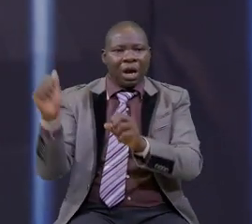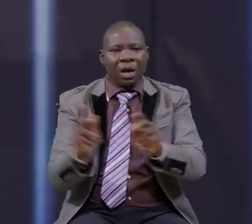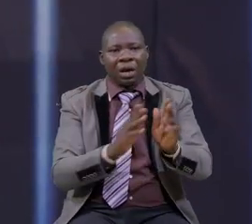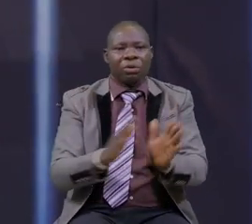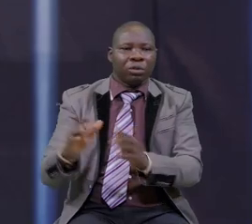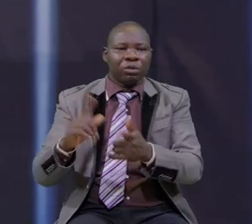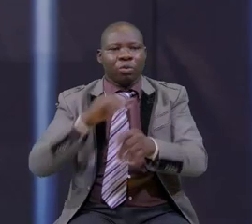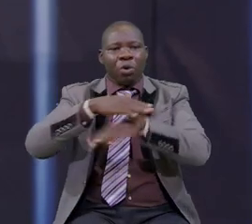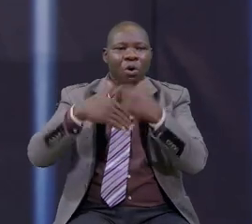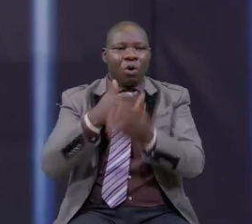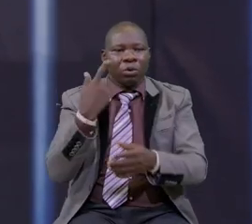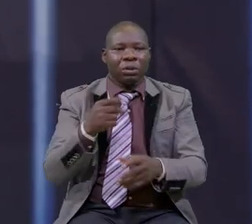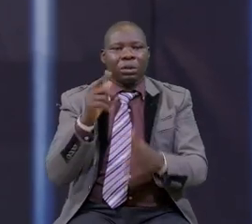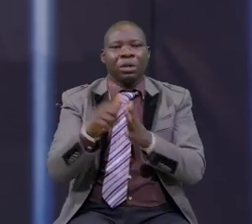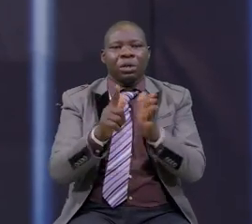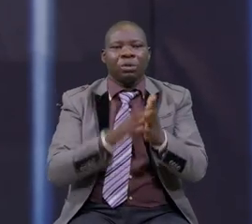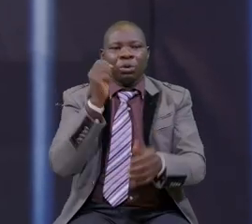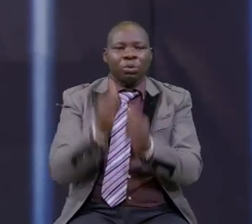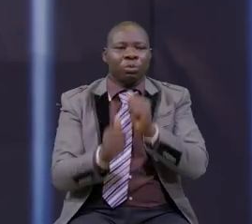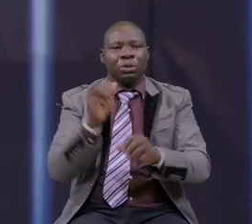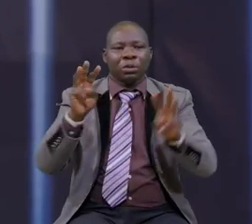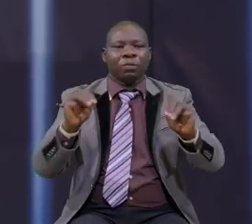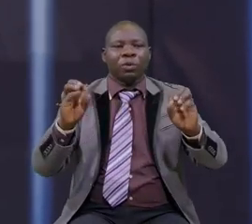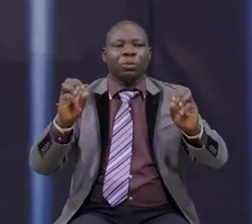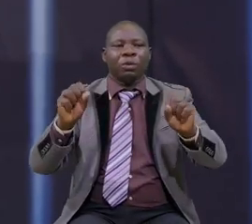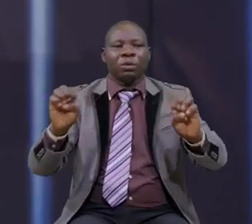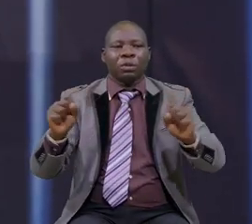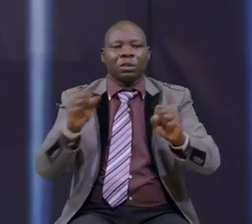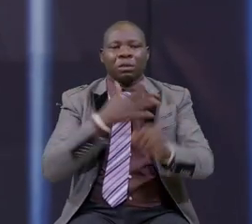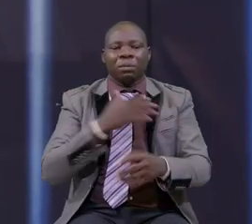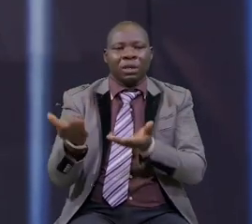mon serviteur, t'a prescrite.